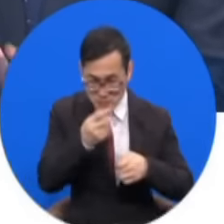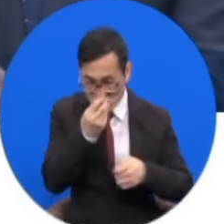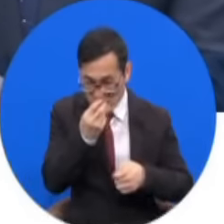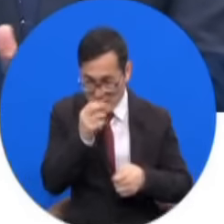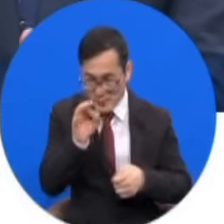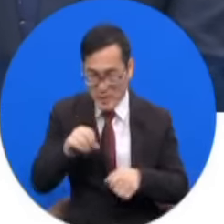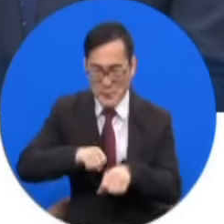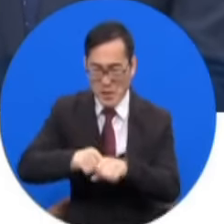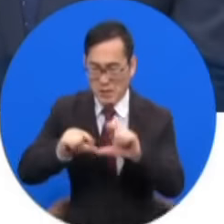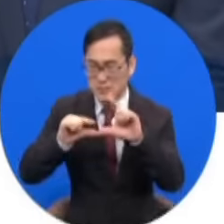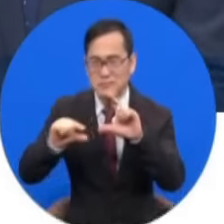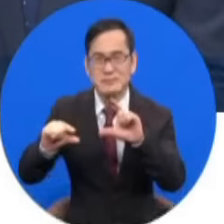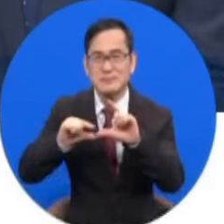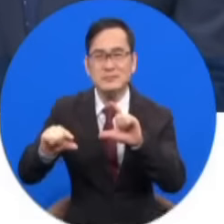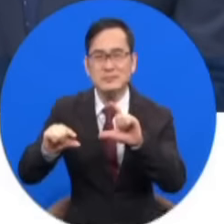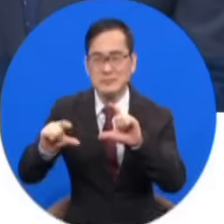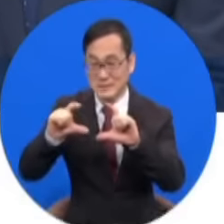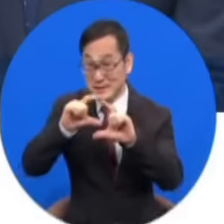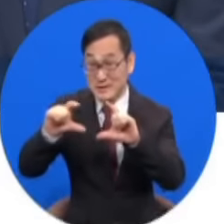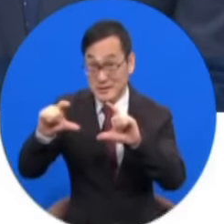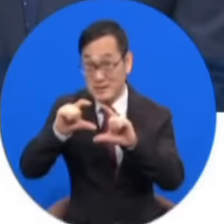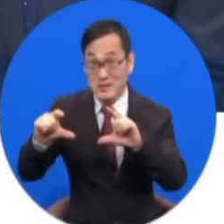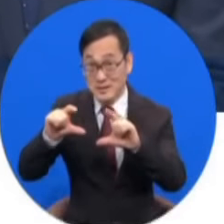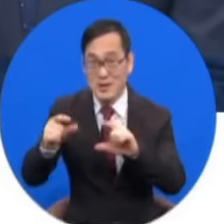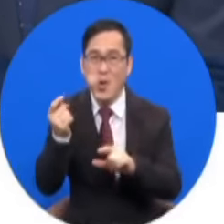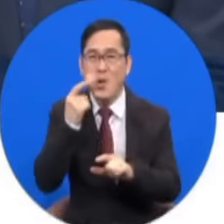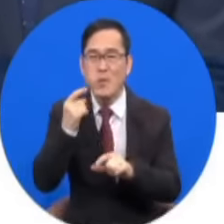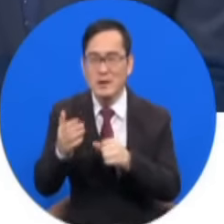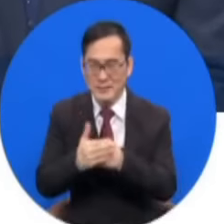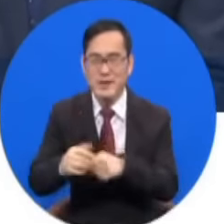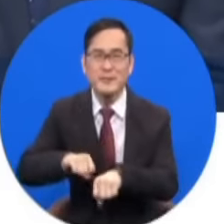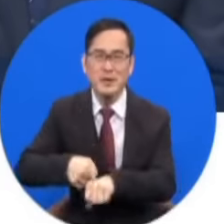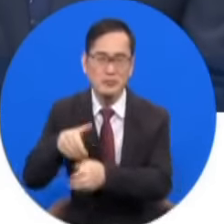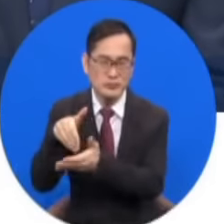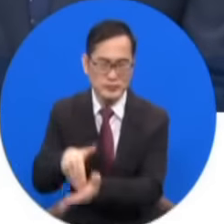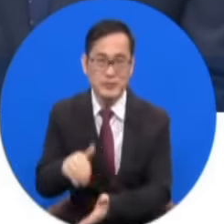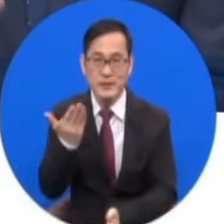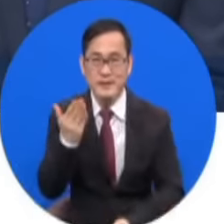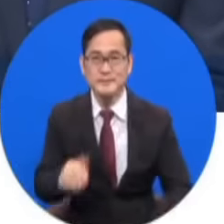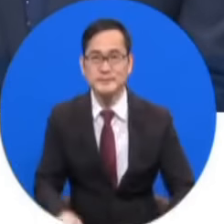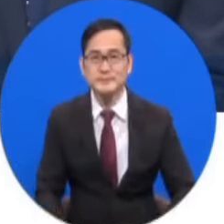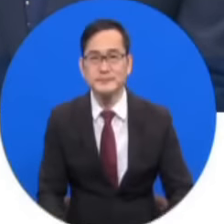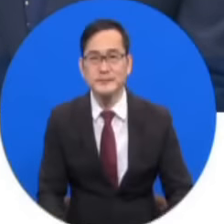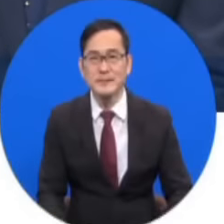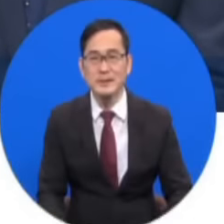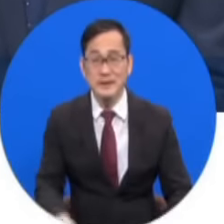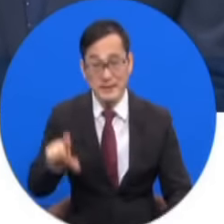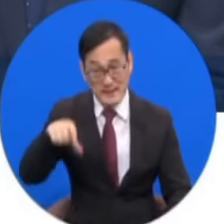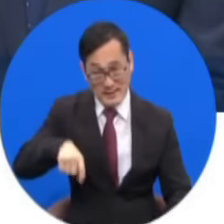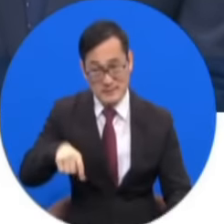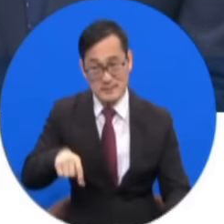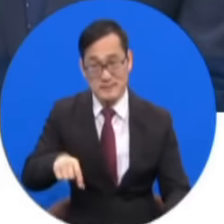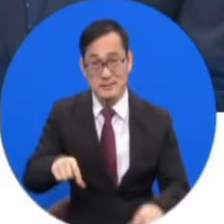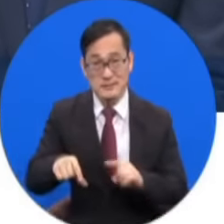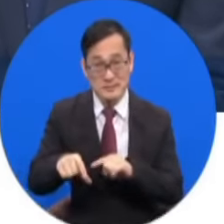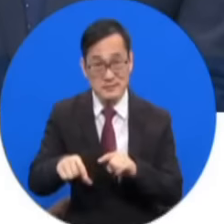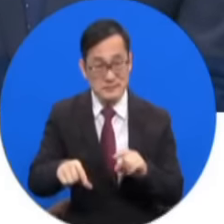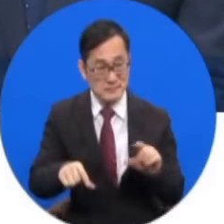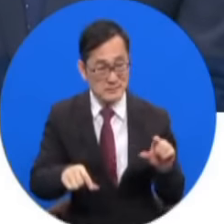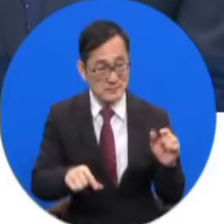그렇게 크게 양해서 뭐 들어가지는 않았을 거 보여지고 일단 관련 사건이고 공범관계 있지만